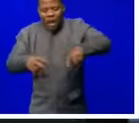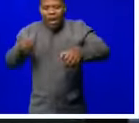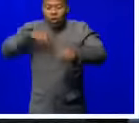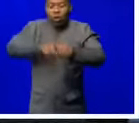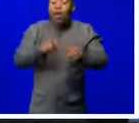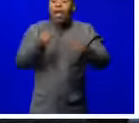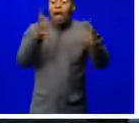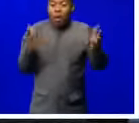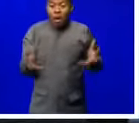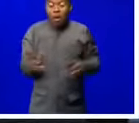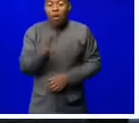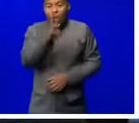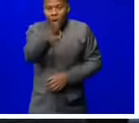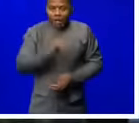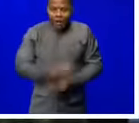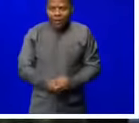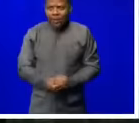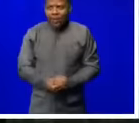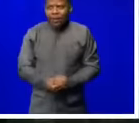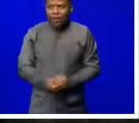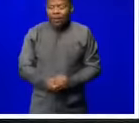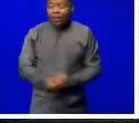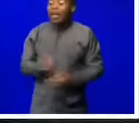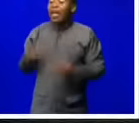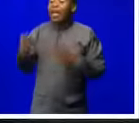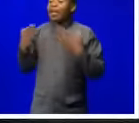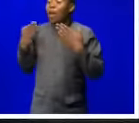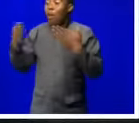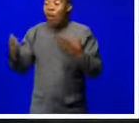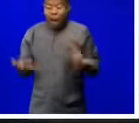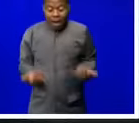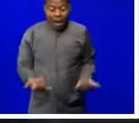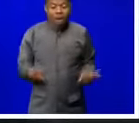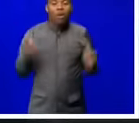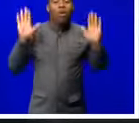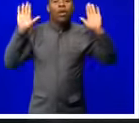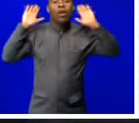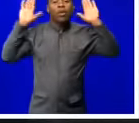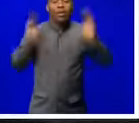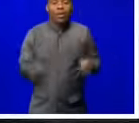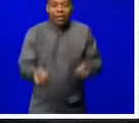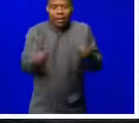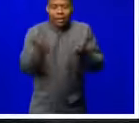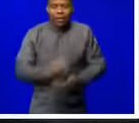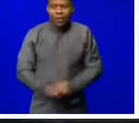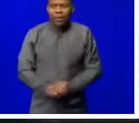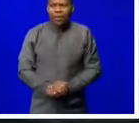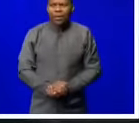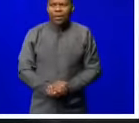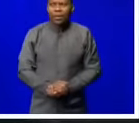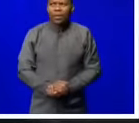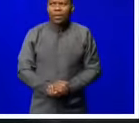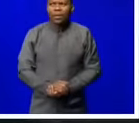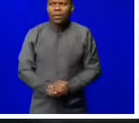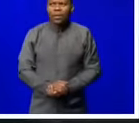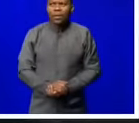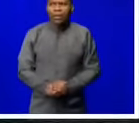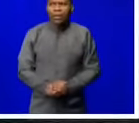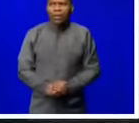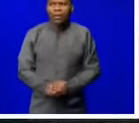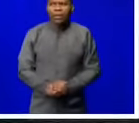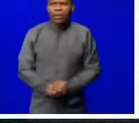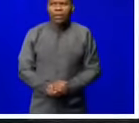batawenda kanjani litsini ihlelo lapho Asibona ngoku sivakala masatla mahle thokotela temidlalo tinga kagocite lisuke pha